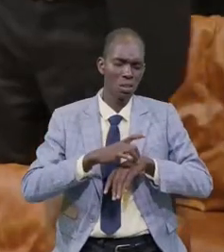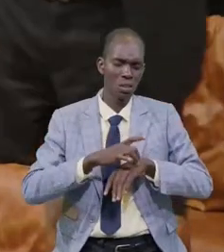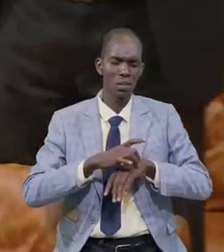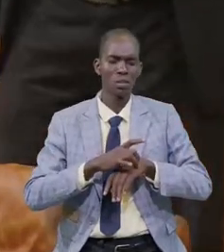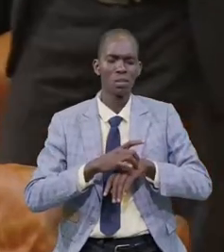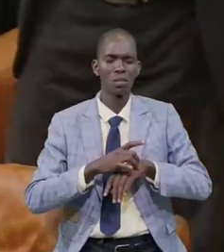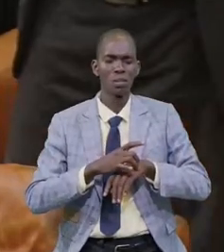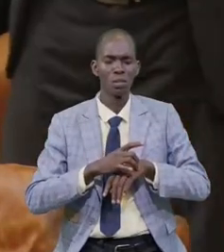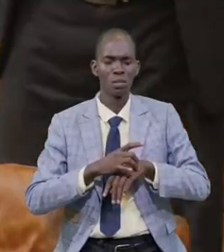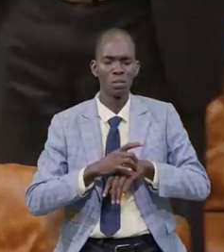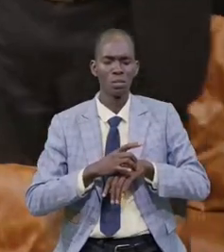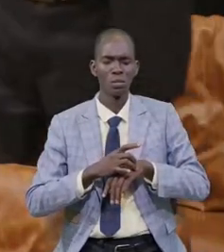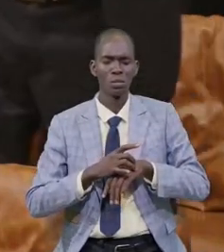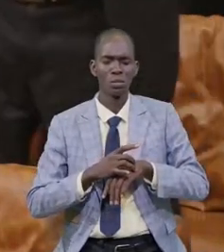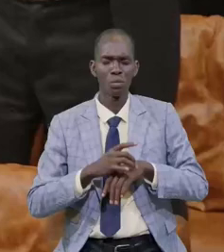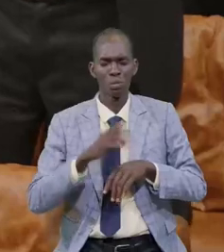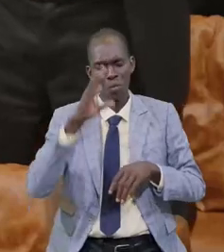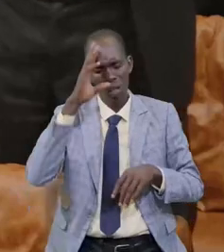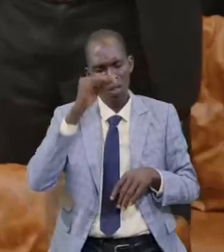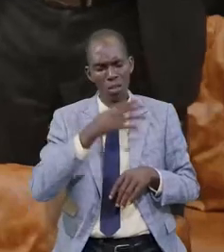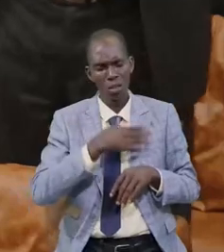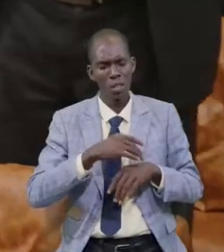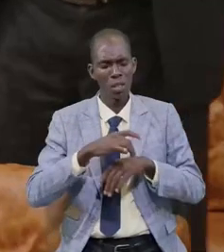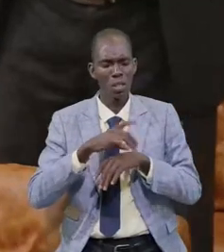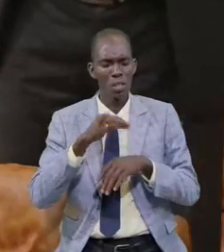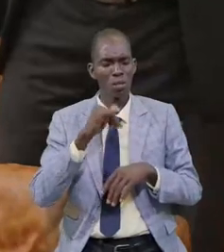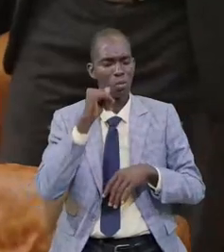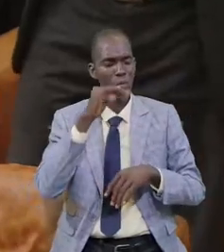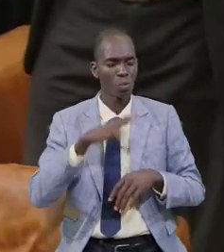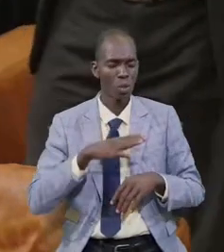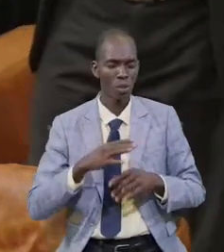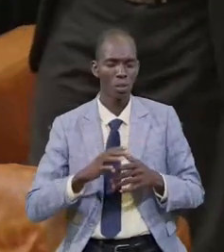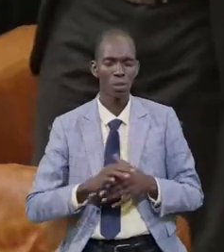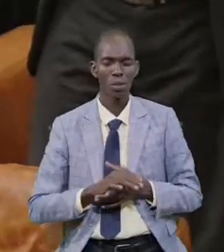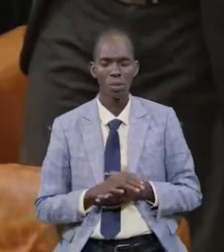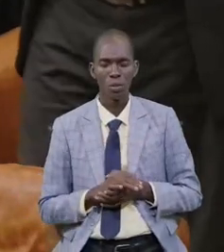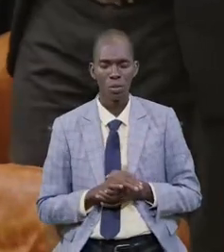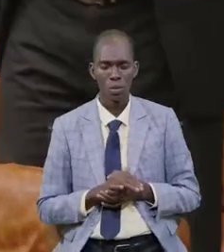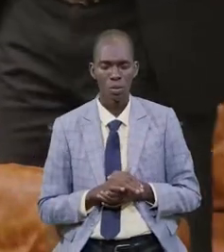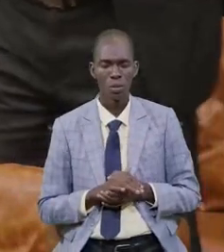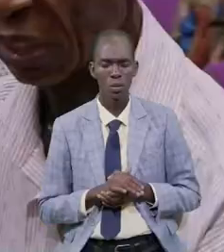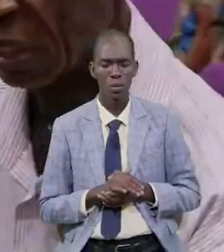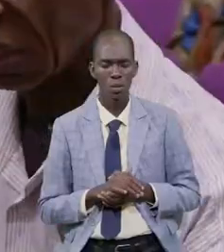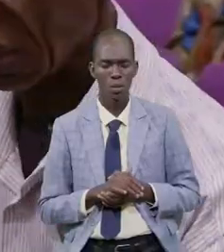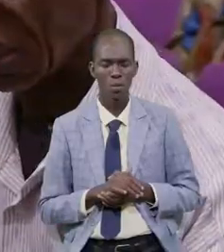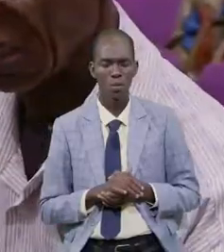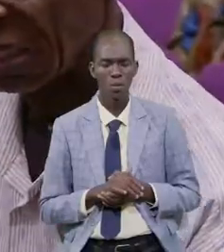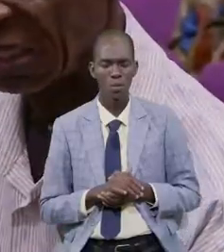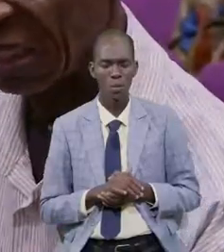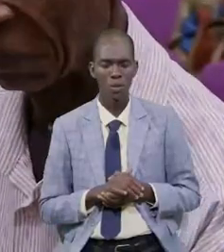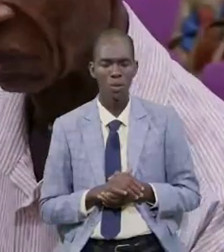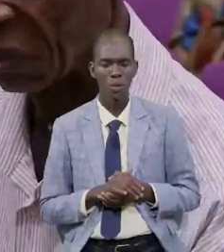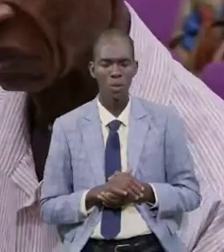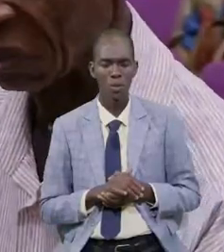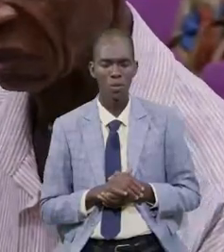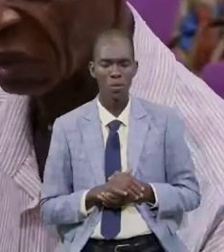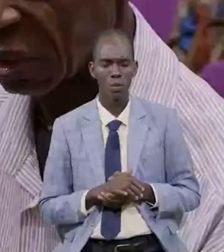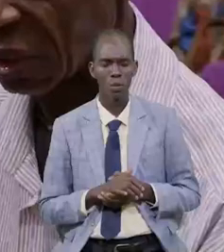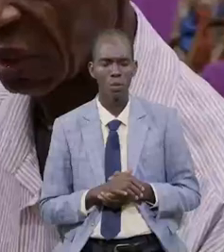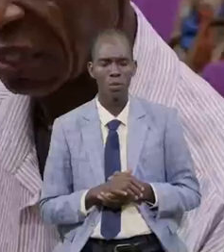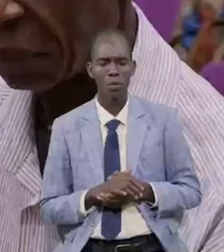votre langue est non bridée, non domptée. Vous parlez comme un homme charnel, une femme charnelle.